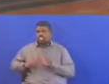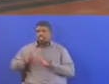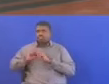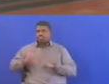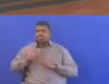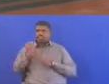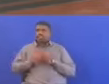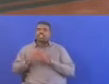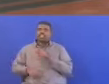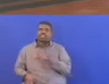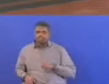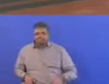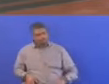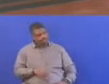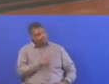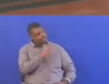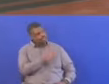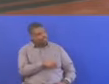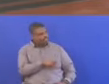nchini. Hakika